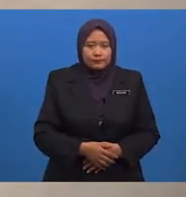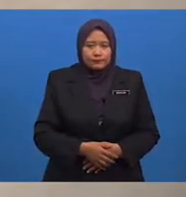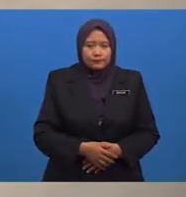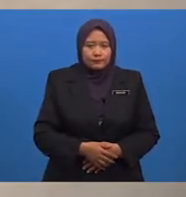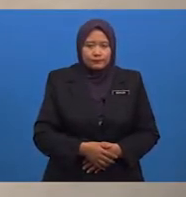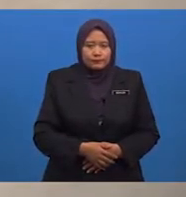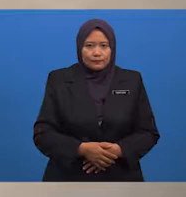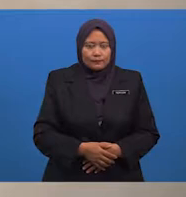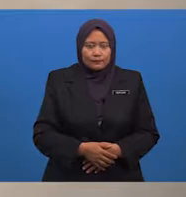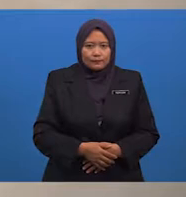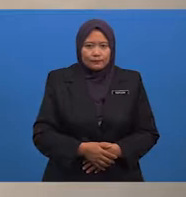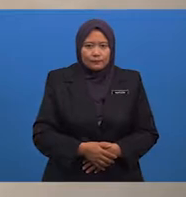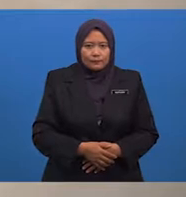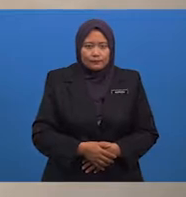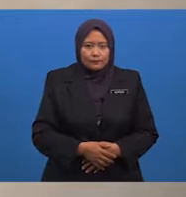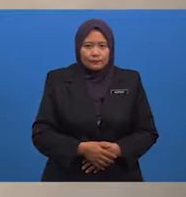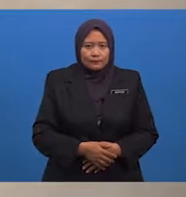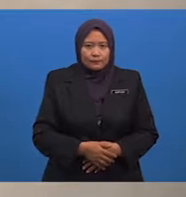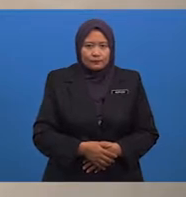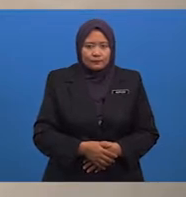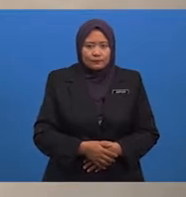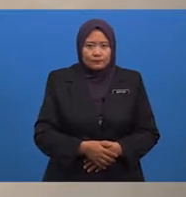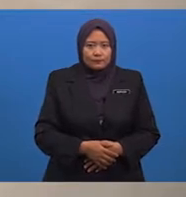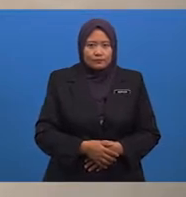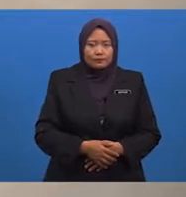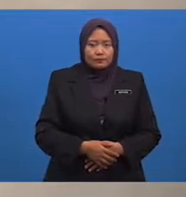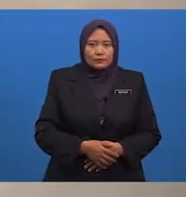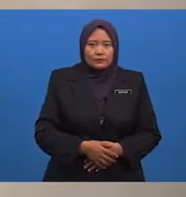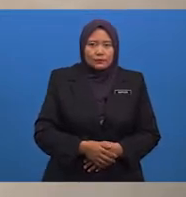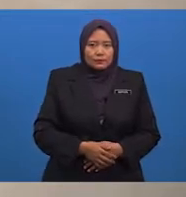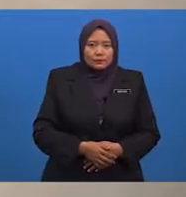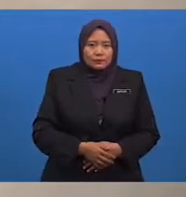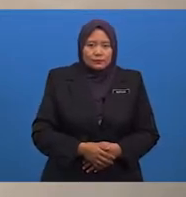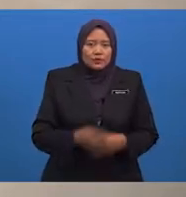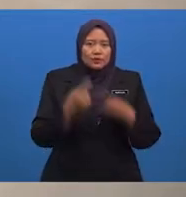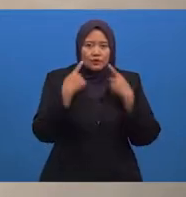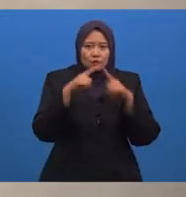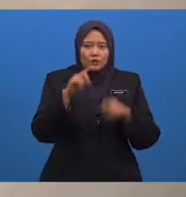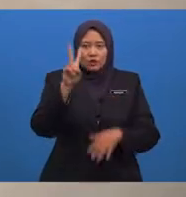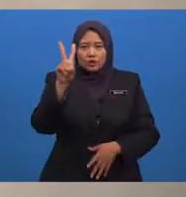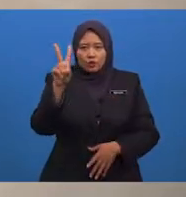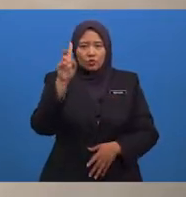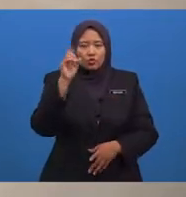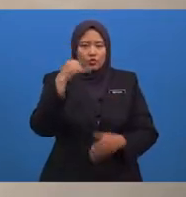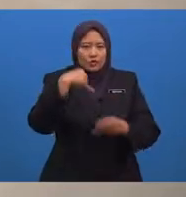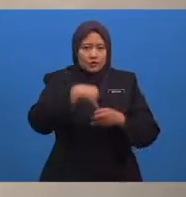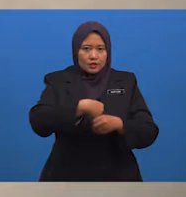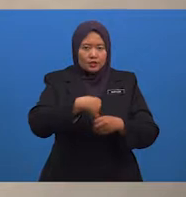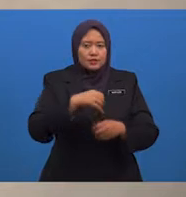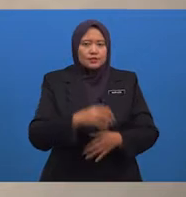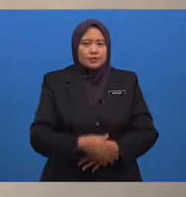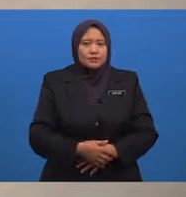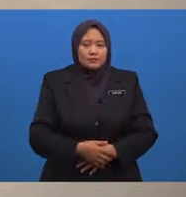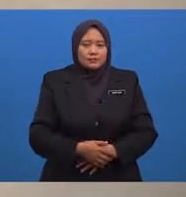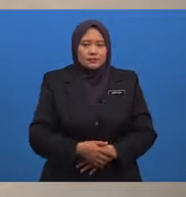juga. Oleh itu, jawapan yang diperlukan adalah 2 isi tepat yang